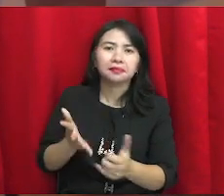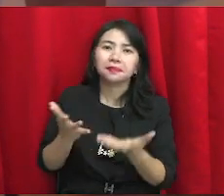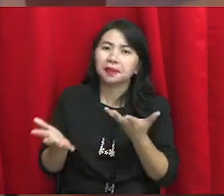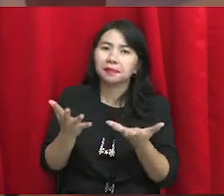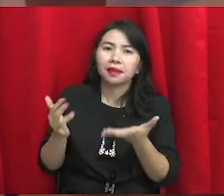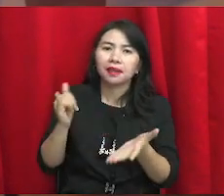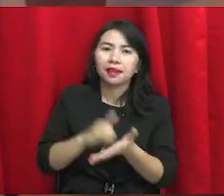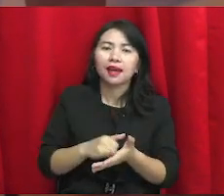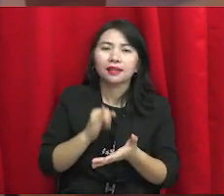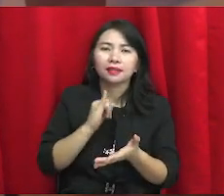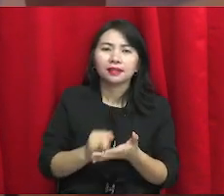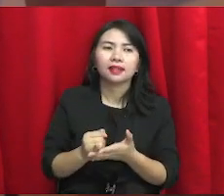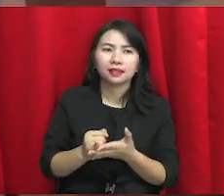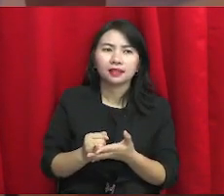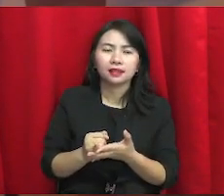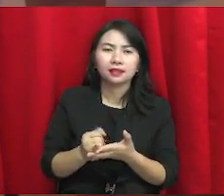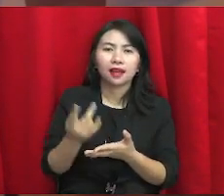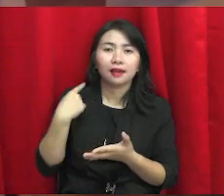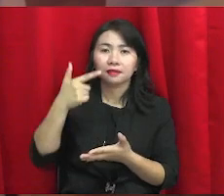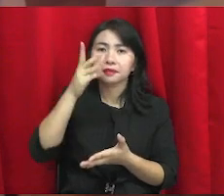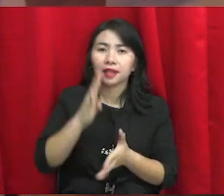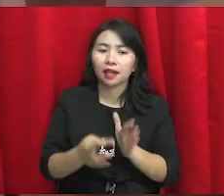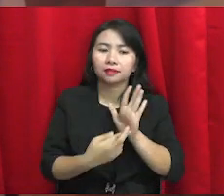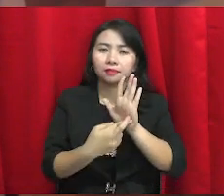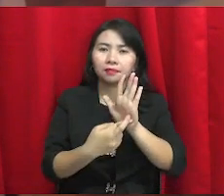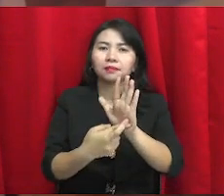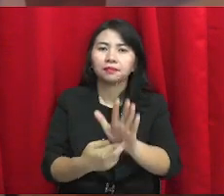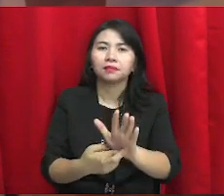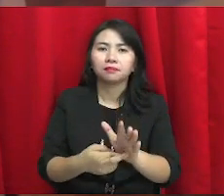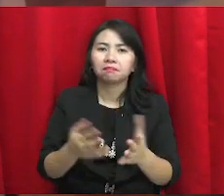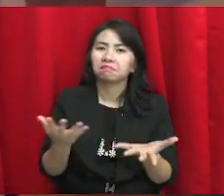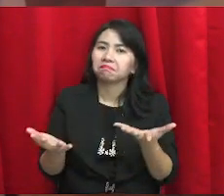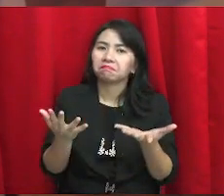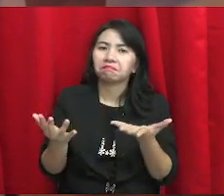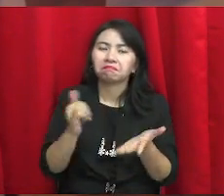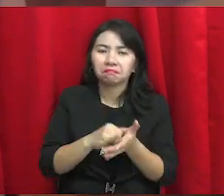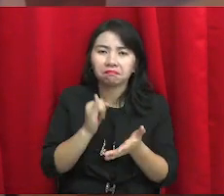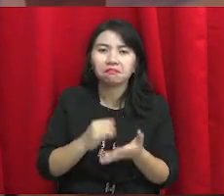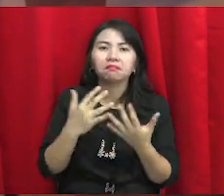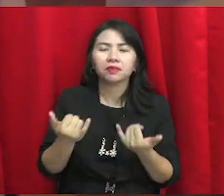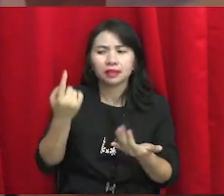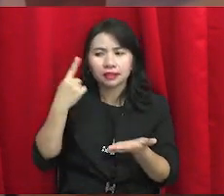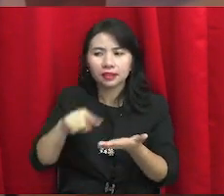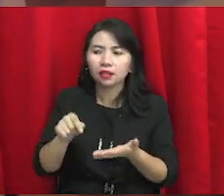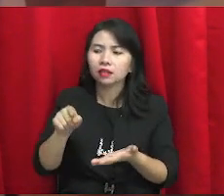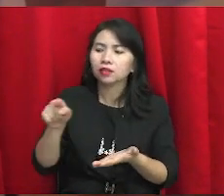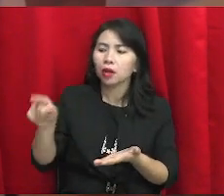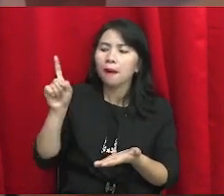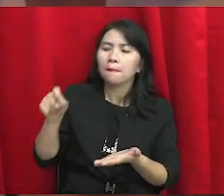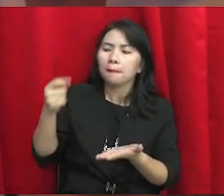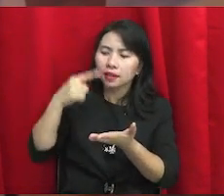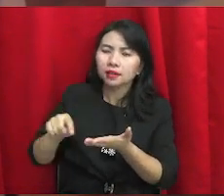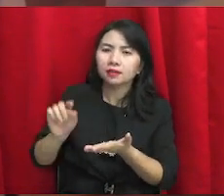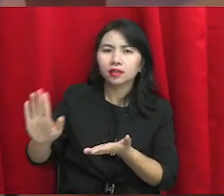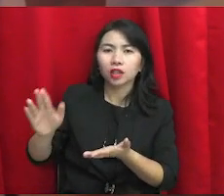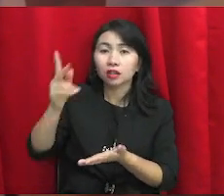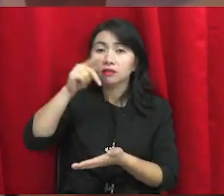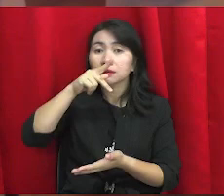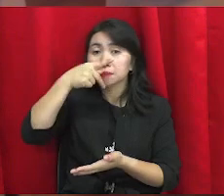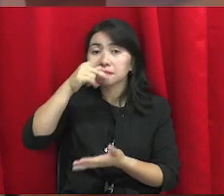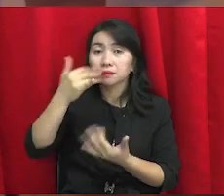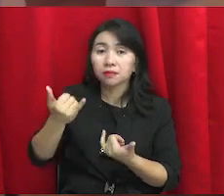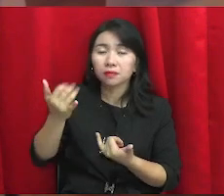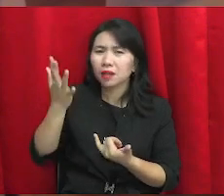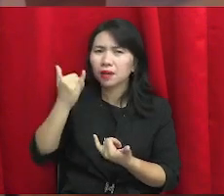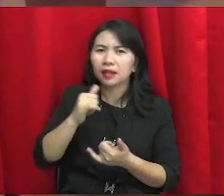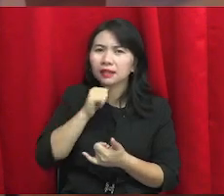yun, maaring may nire-reveal ang Diyos. O baka ito na yon, i-check niyo ang anak ninyo. O bakit nagawa niyang